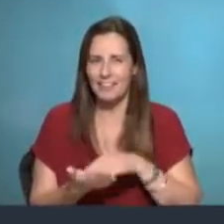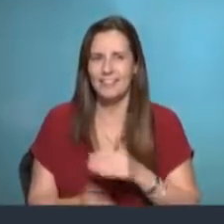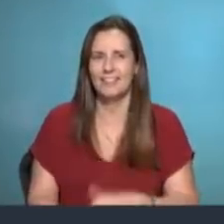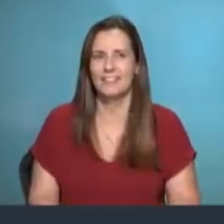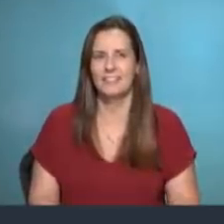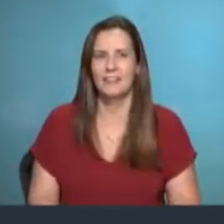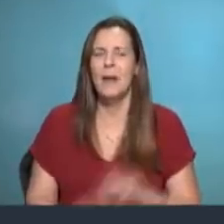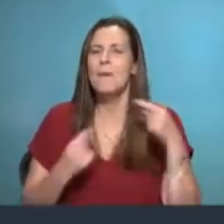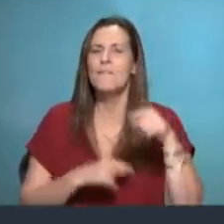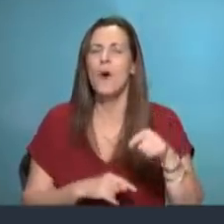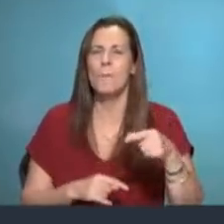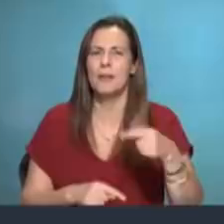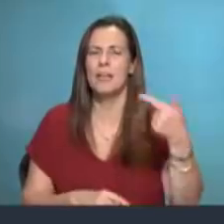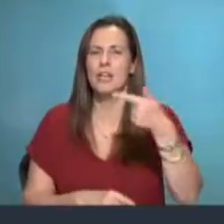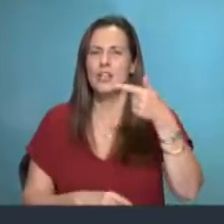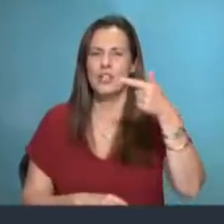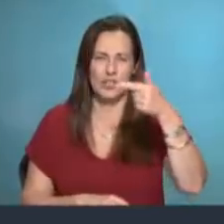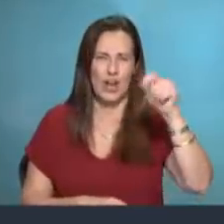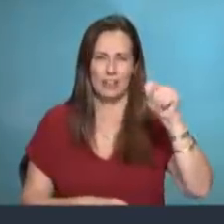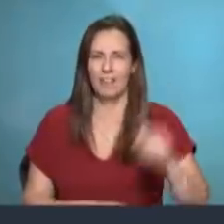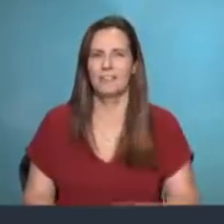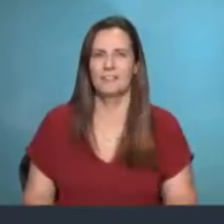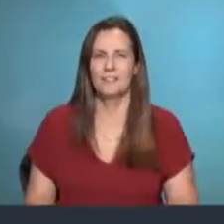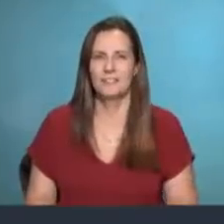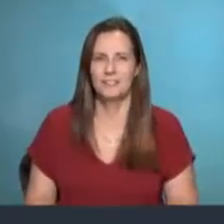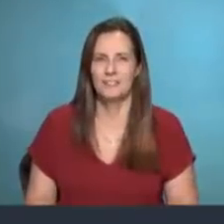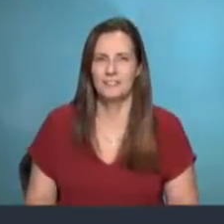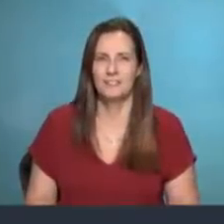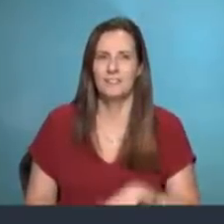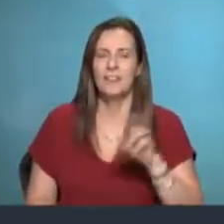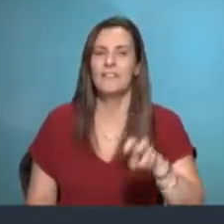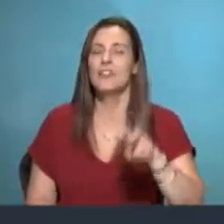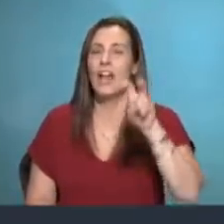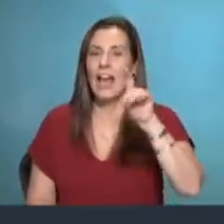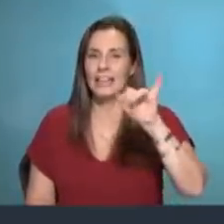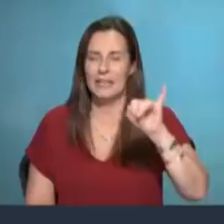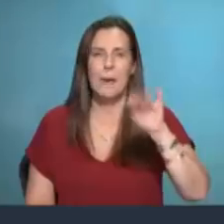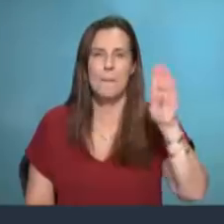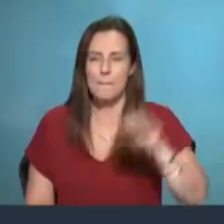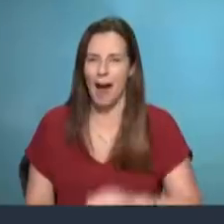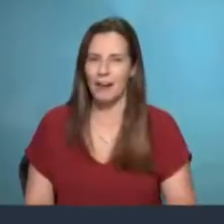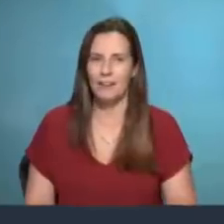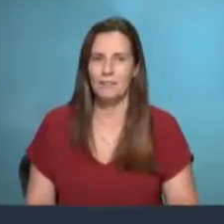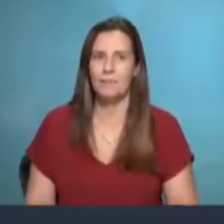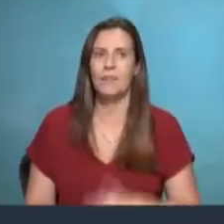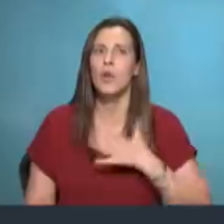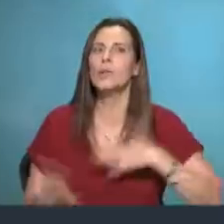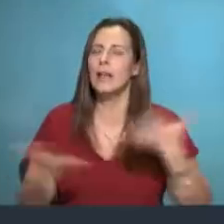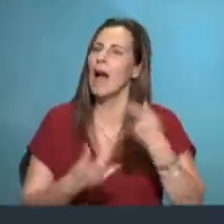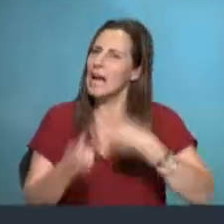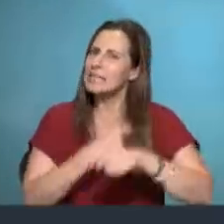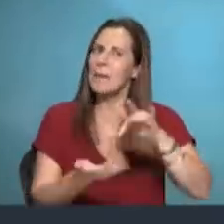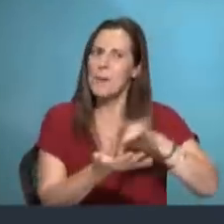מאיפה? זה מג'אט. כן. זה גם של עדי מבקה. אני רוצה לעודד את